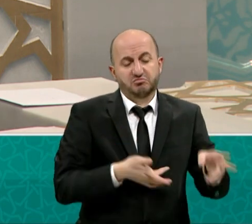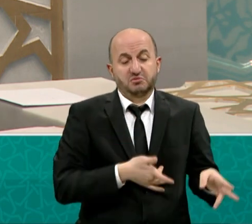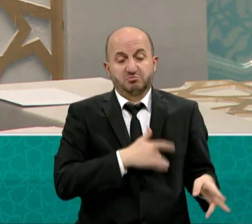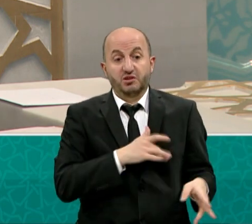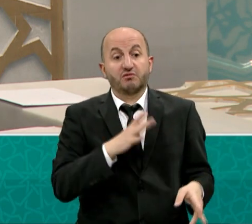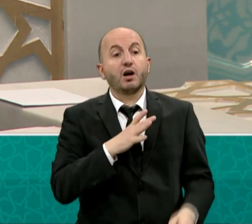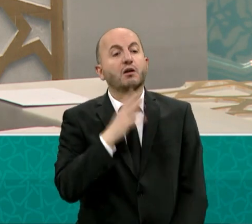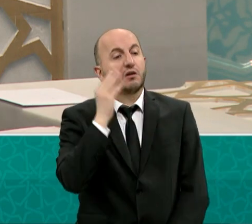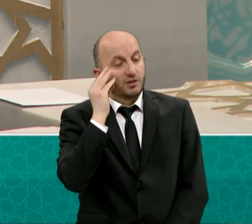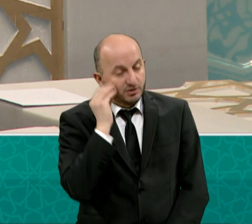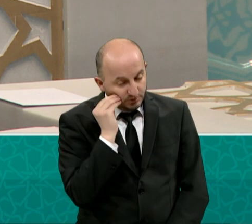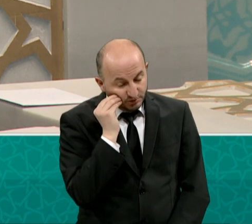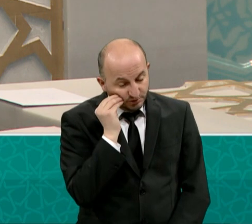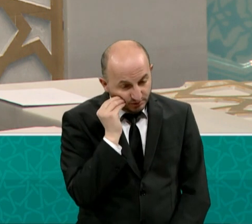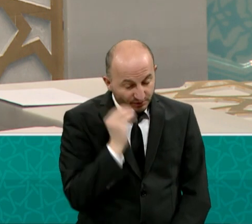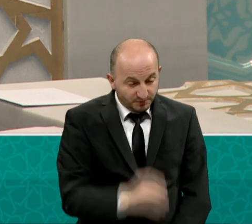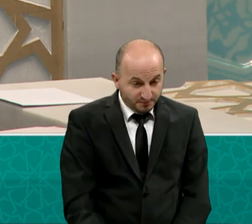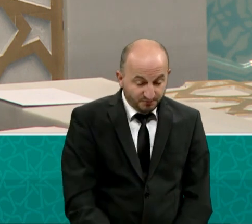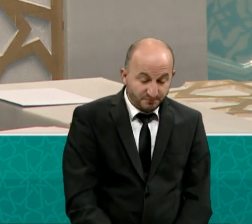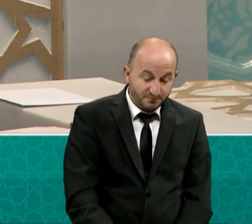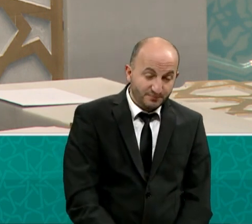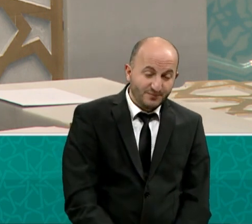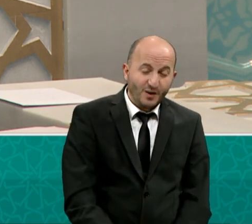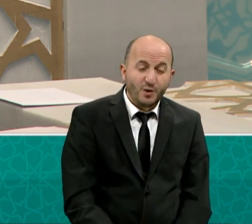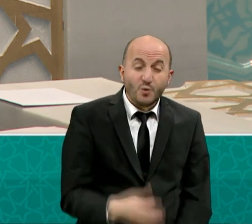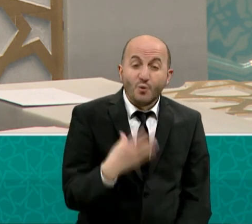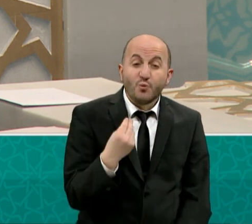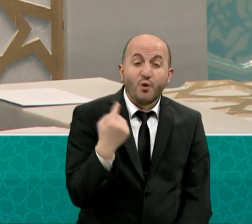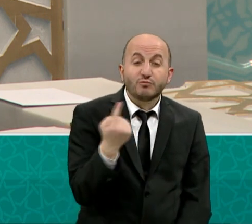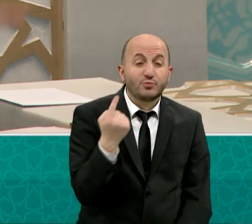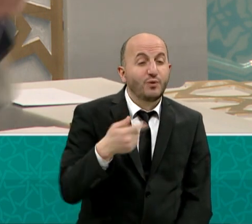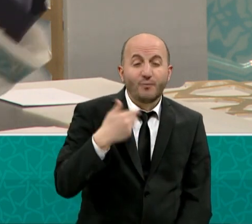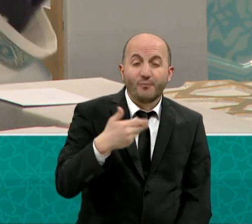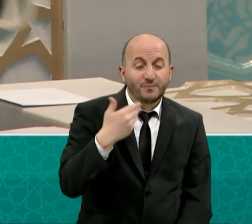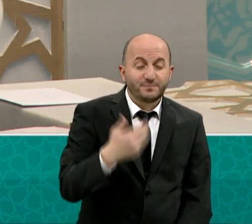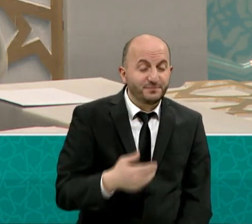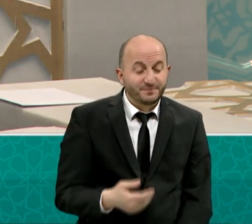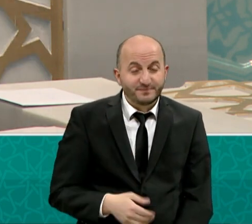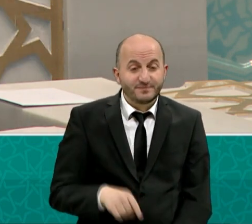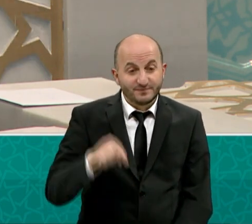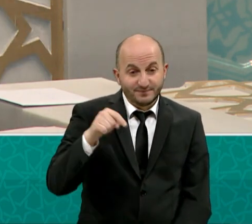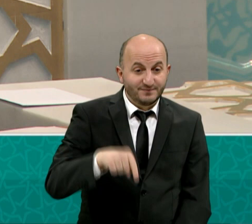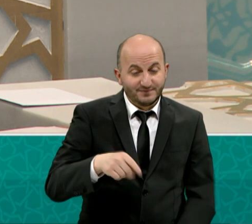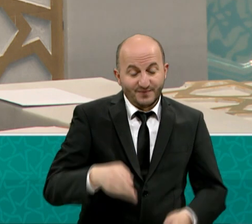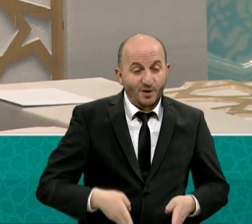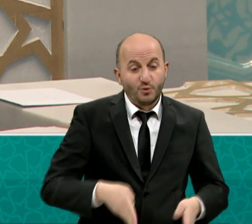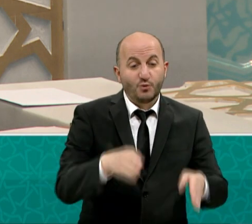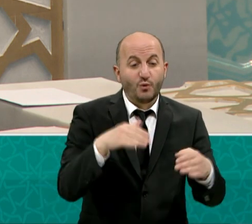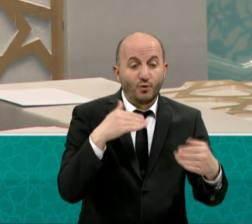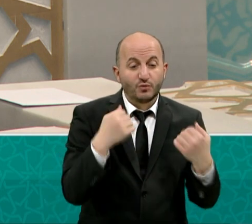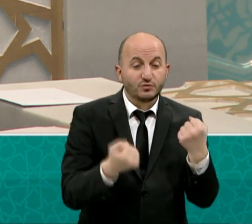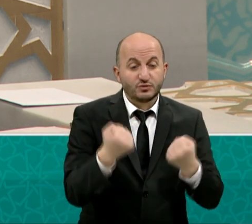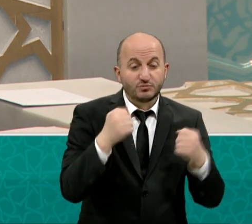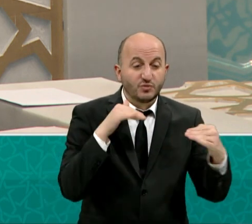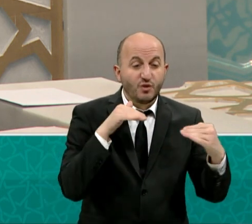gereğidir. Şimdi değerli kardeşlerim, o kadar çok şey sayılıyor ki. Mesela günümüzde yoğun trafikte,